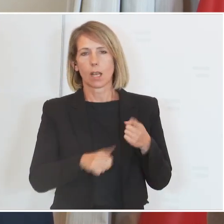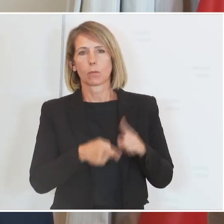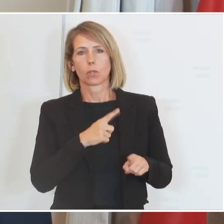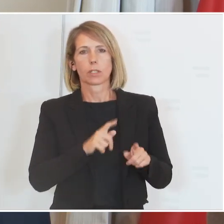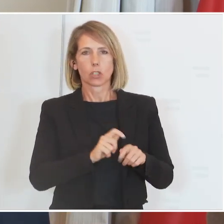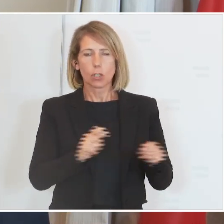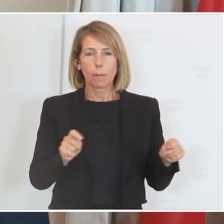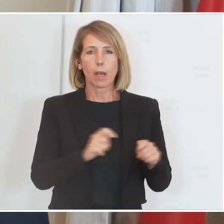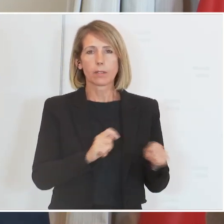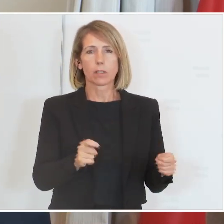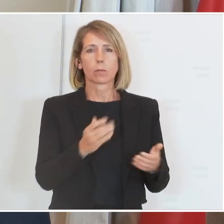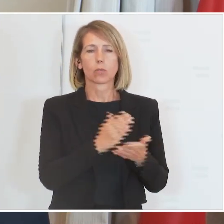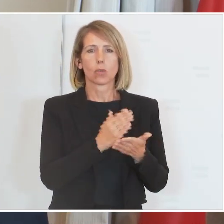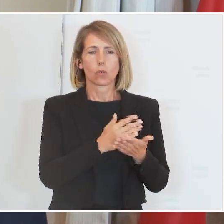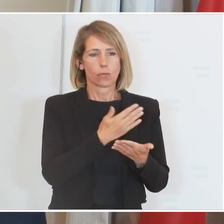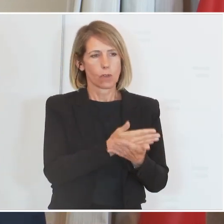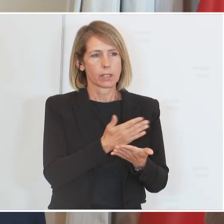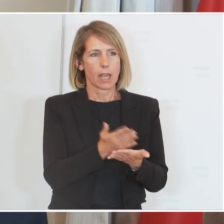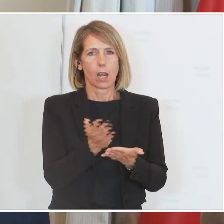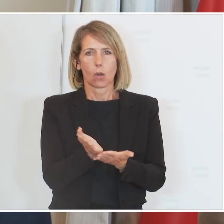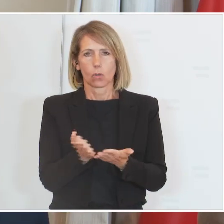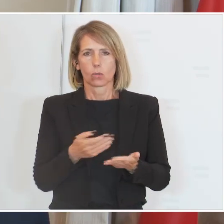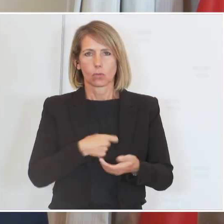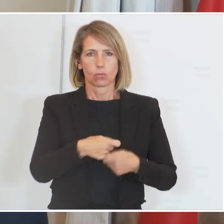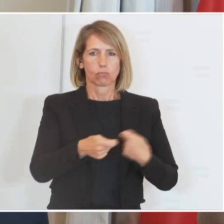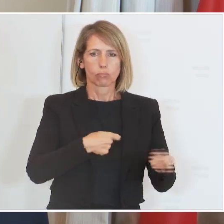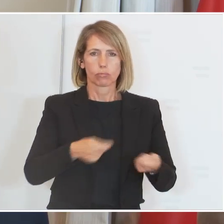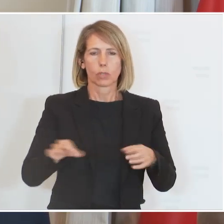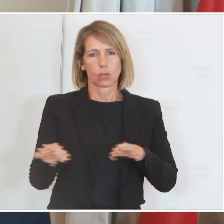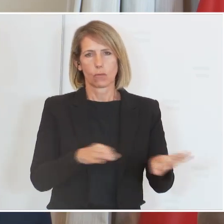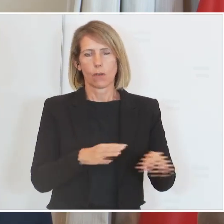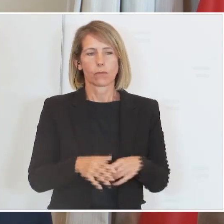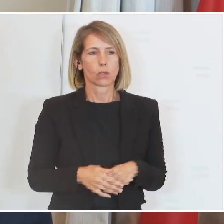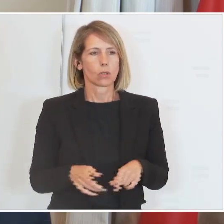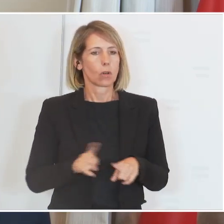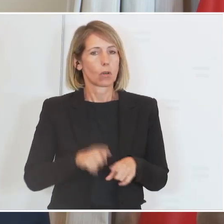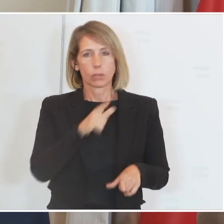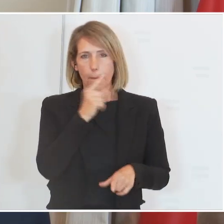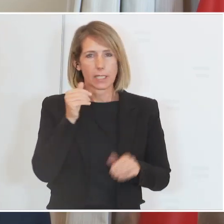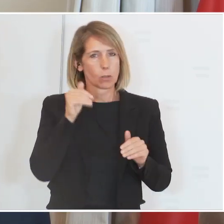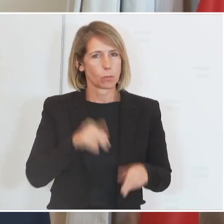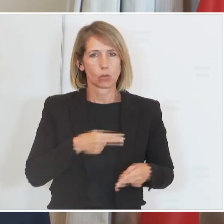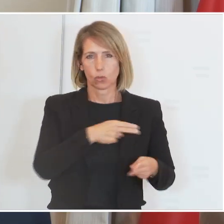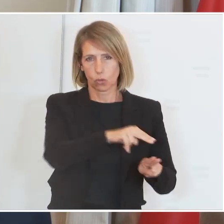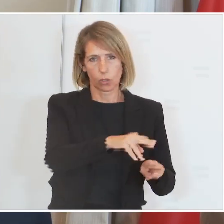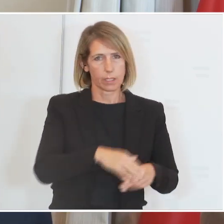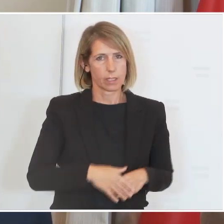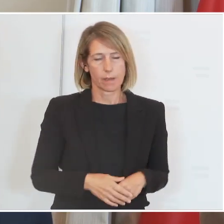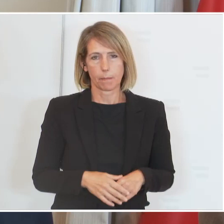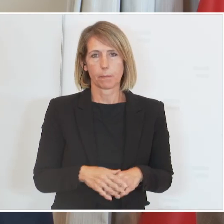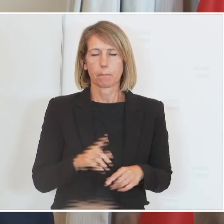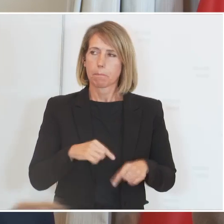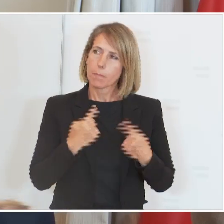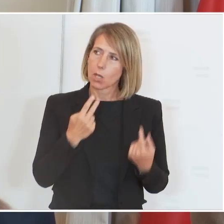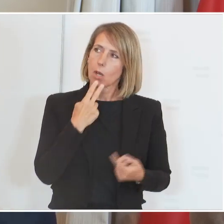Verteilungsmaßnahmen oder wirtschaftspolitische Verteilungsmaßnahmen zur Verfügung steht, aber auf jeden Fall den Menschen zurückgegeben werden muss. Also aus unserer Sicht